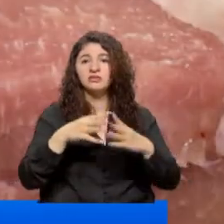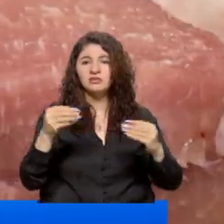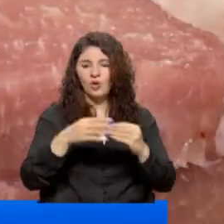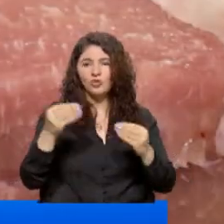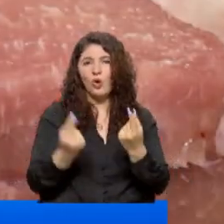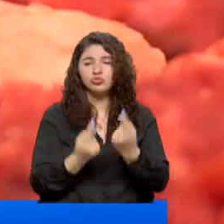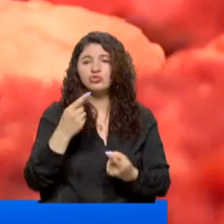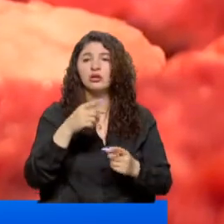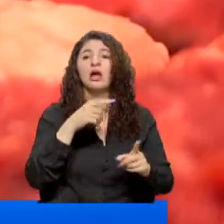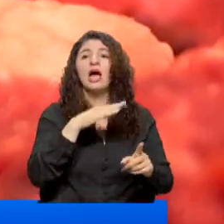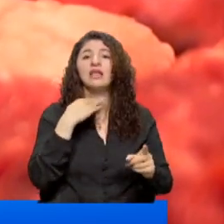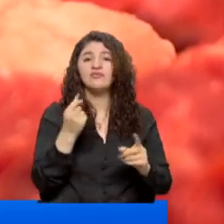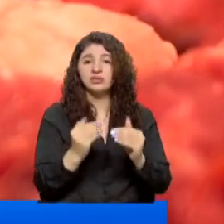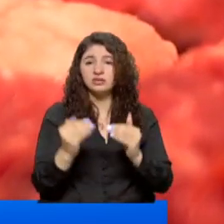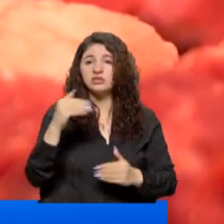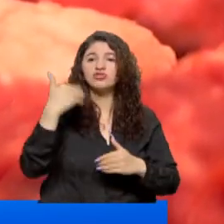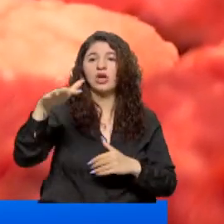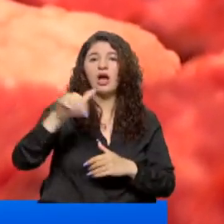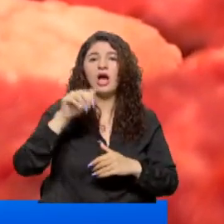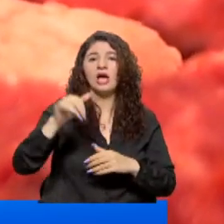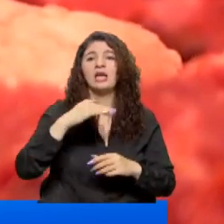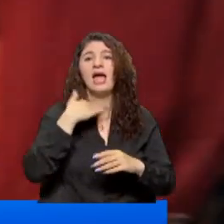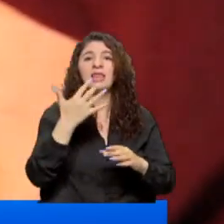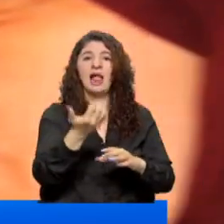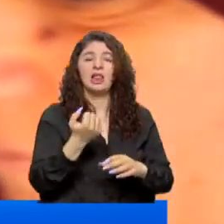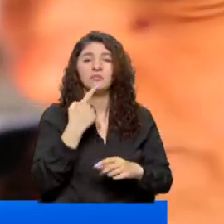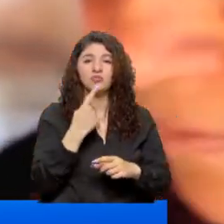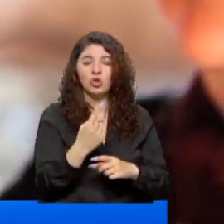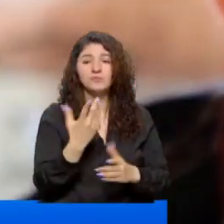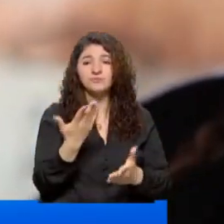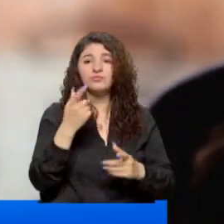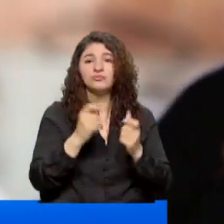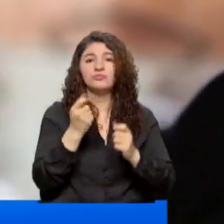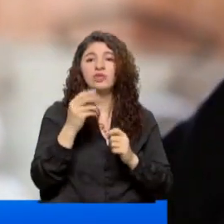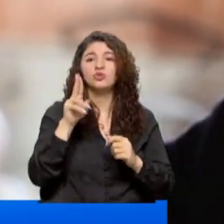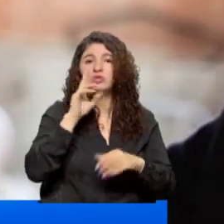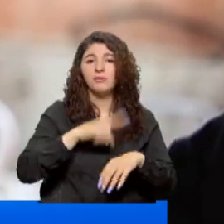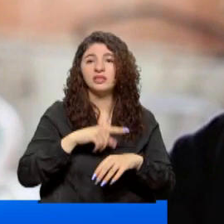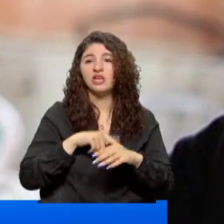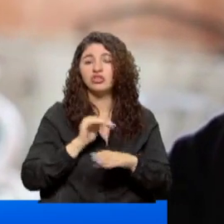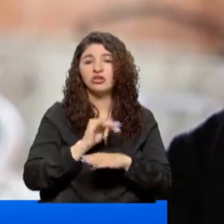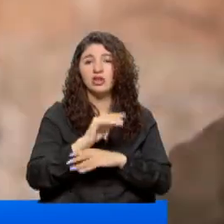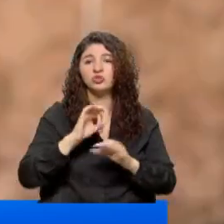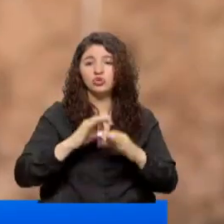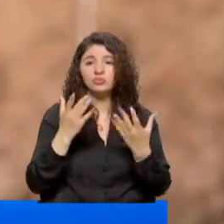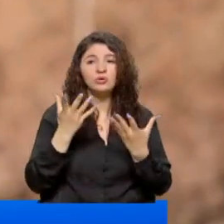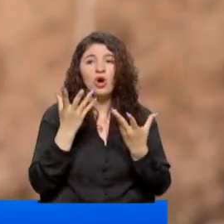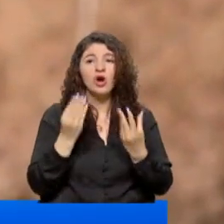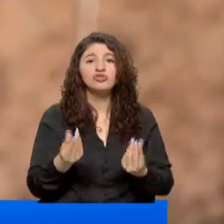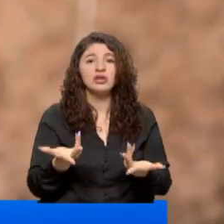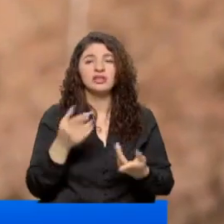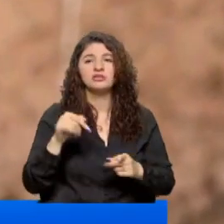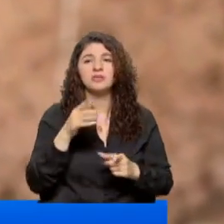fiyatları arttıkça İthal et çözümünü sürüyor masaya yönetenler süt fiyatlarında son dönemde yaşanan artışların çözümünü ne